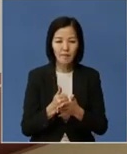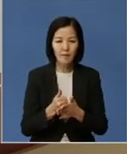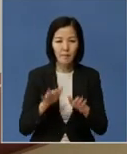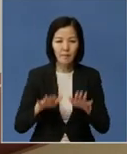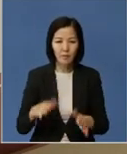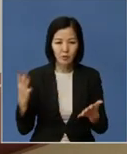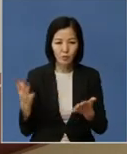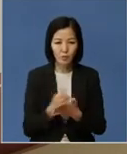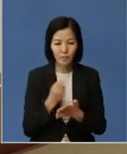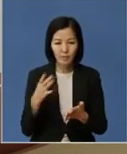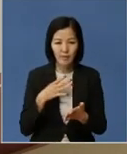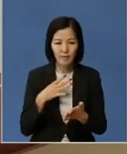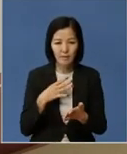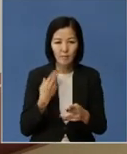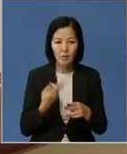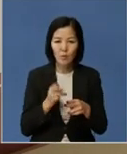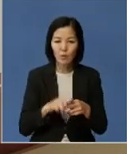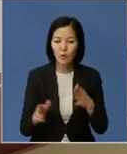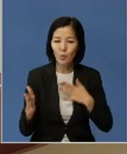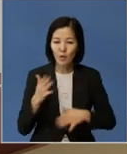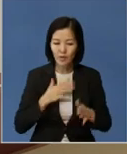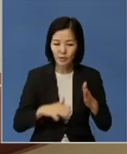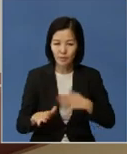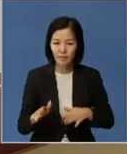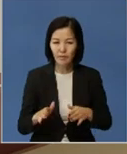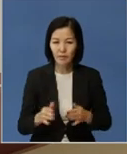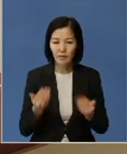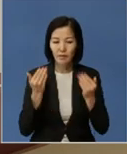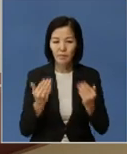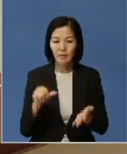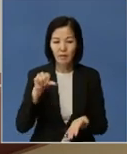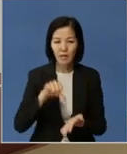қанжығама байлап отырмын. Өте қуаныштымын. Биылғы